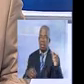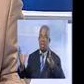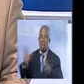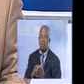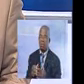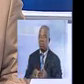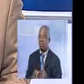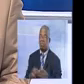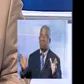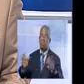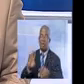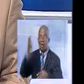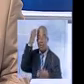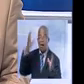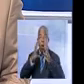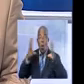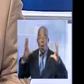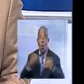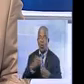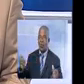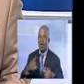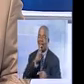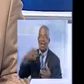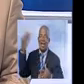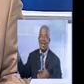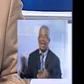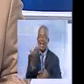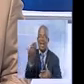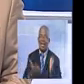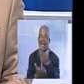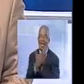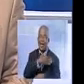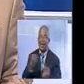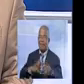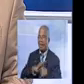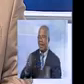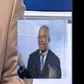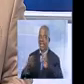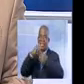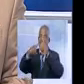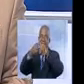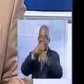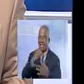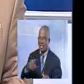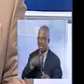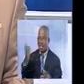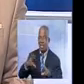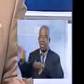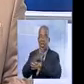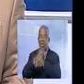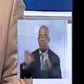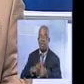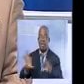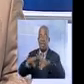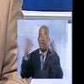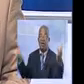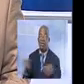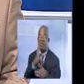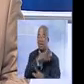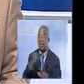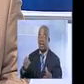Anne-Désirée Ouluto, a été reçue par ses collègues rwandais de la promotion du genre, de la famille et de l'agriculture. Plusieurs